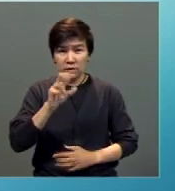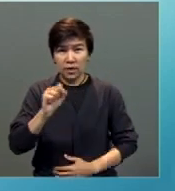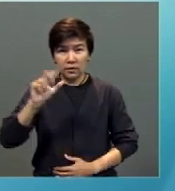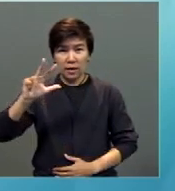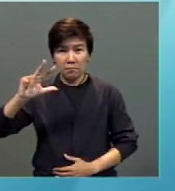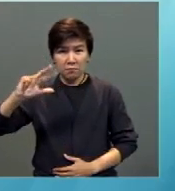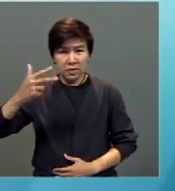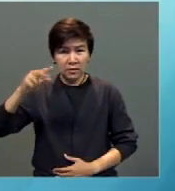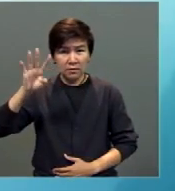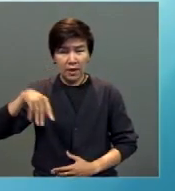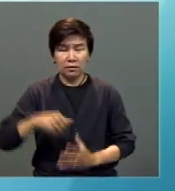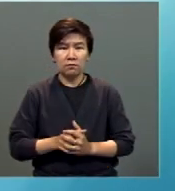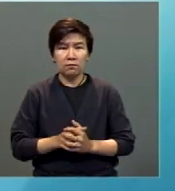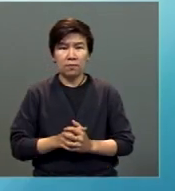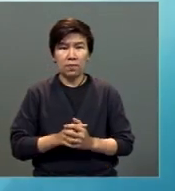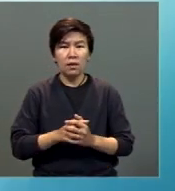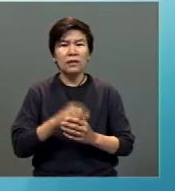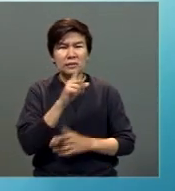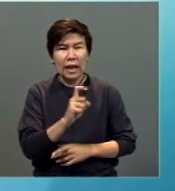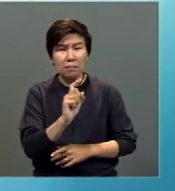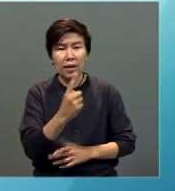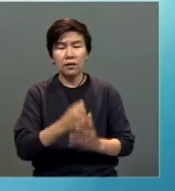หมื่นแปดในวันเดียวเลยนะครับแล้วก็รายที่เสียชีวิตก็คือสองแสนสามหมื่นสี่พันกว่านะครับเป็นรายใหม่5882